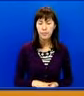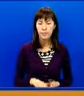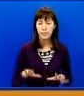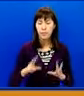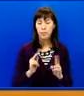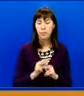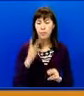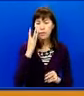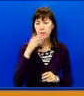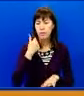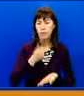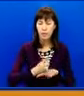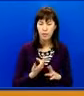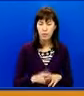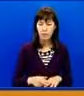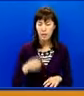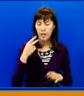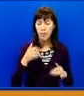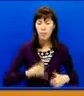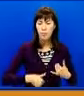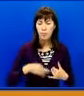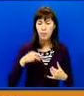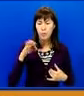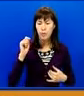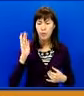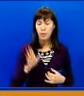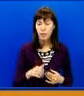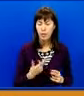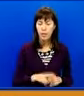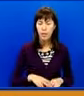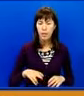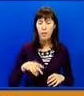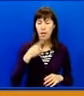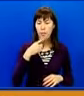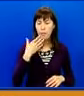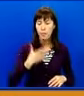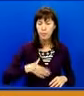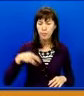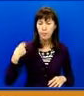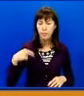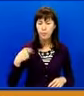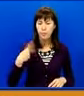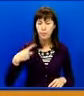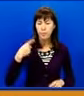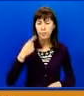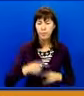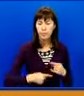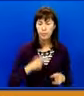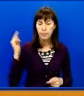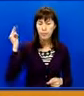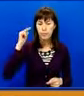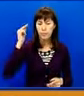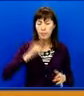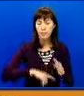Место учителя всегда во главе стола. Это еще говорил педагог Мағжан Жумабаев. Об этом неустанно говорит и наш президент. 21 век – век науки,